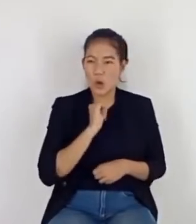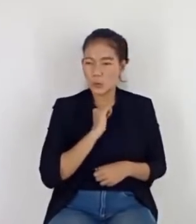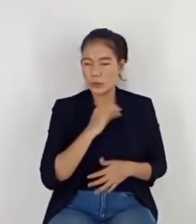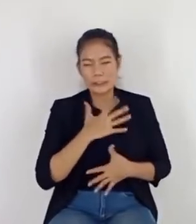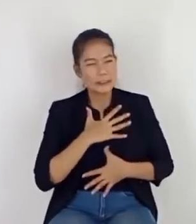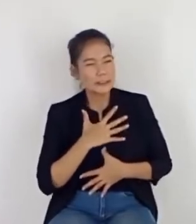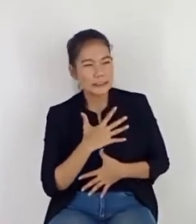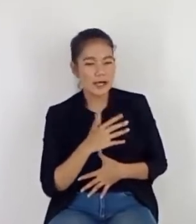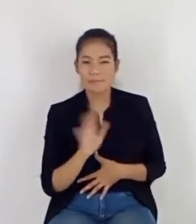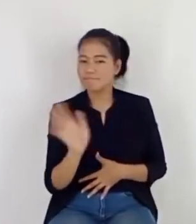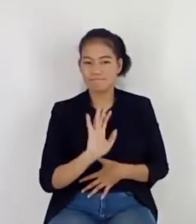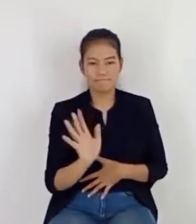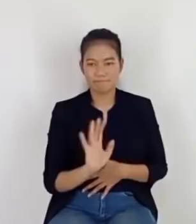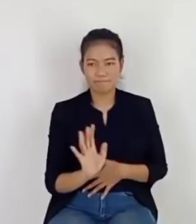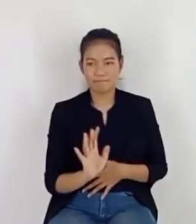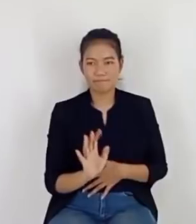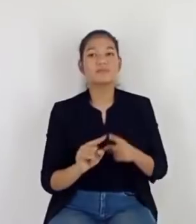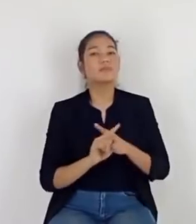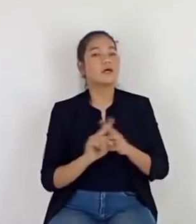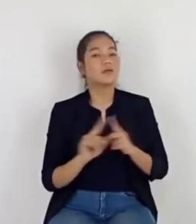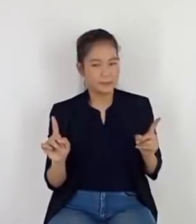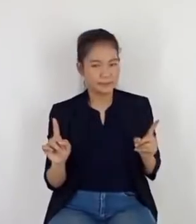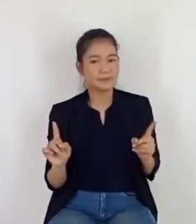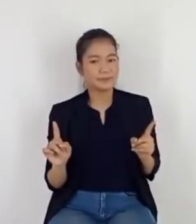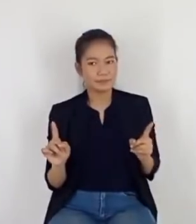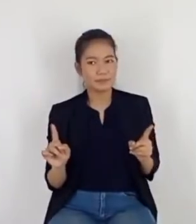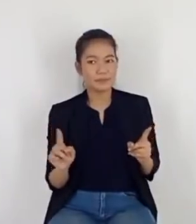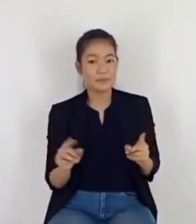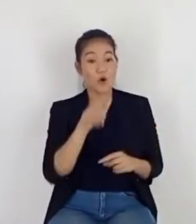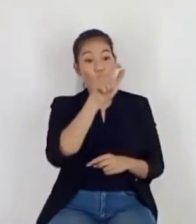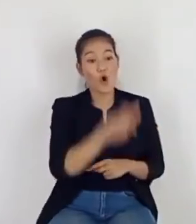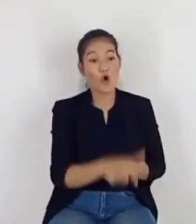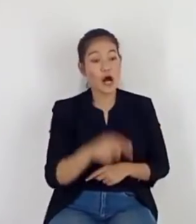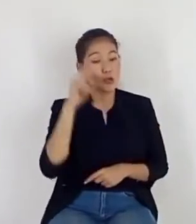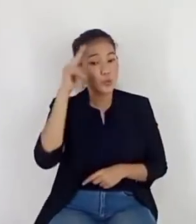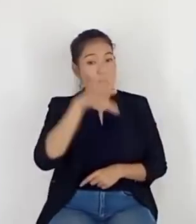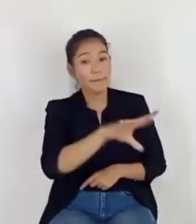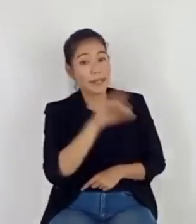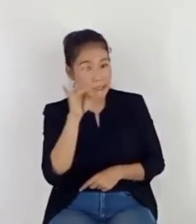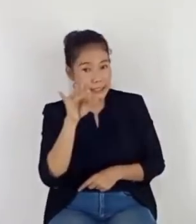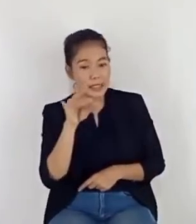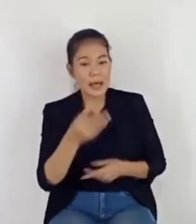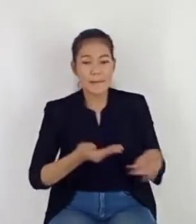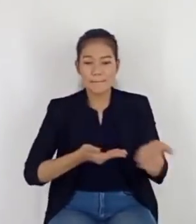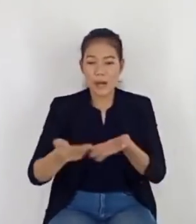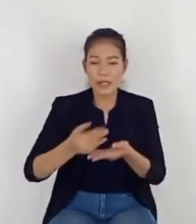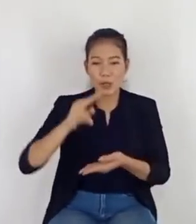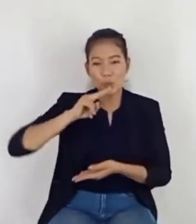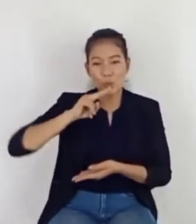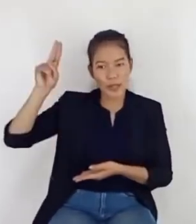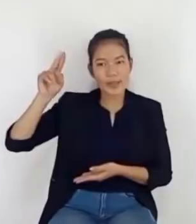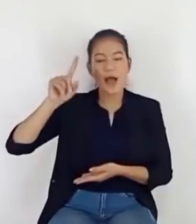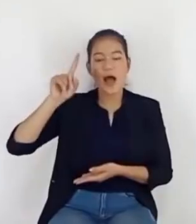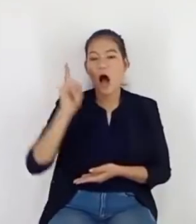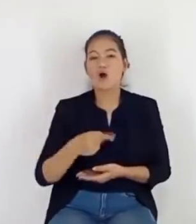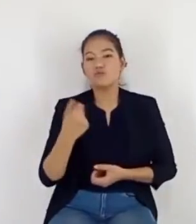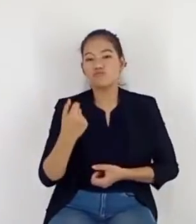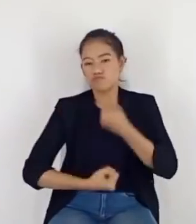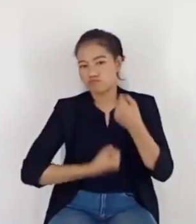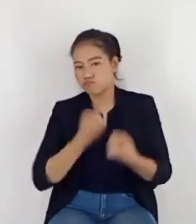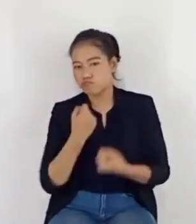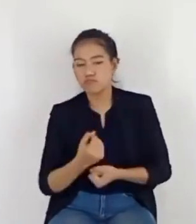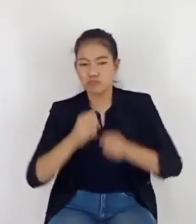gelisah. Tapi utusan Tuhan, pelayan Tuhan harus aktif